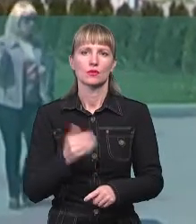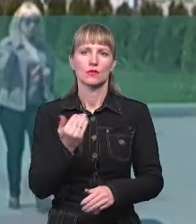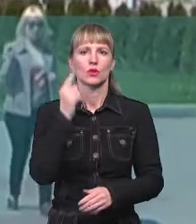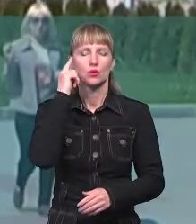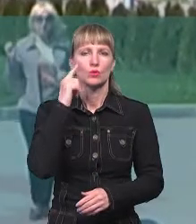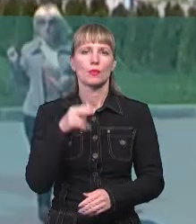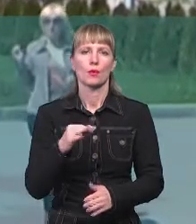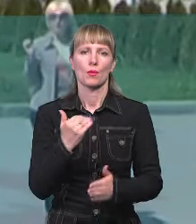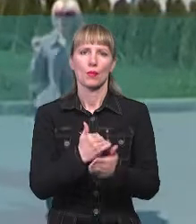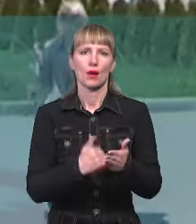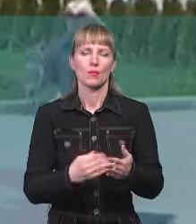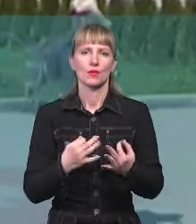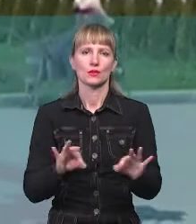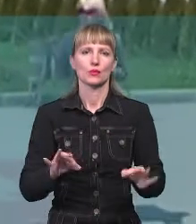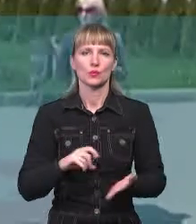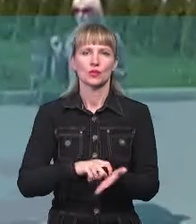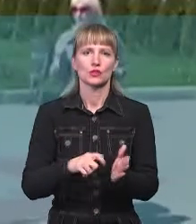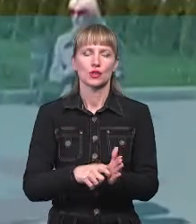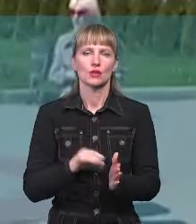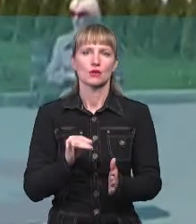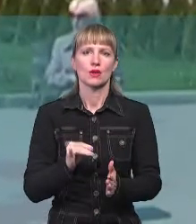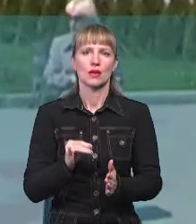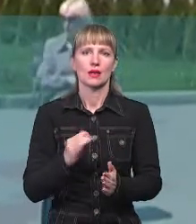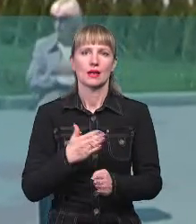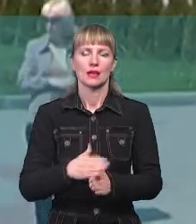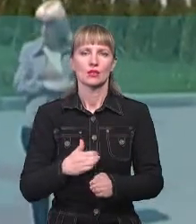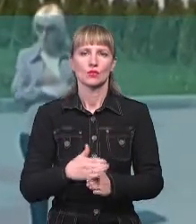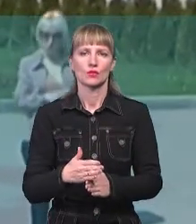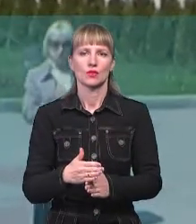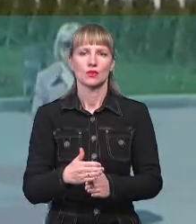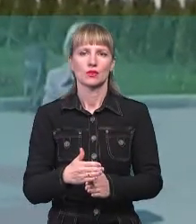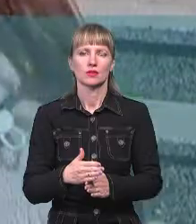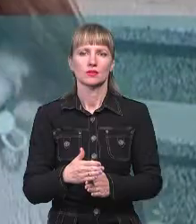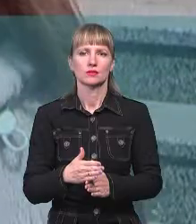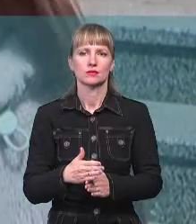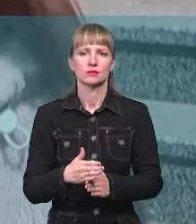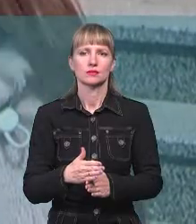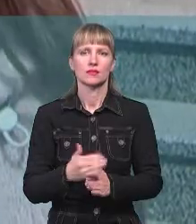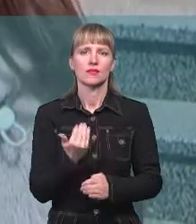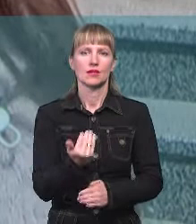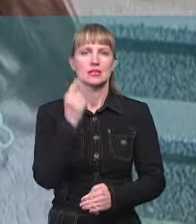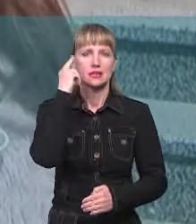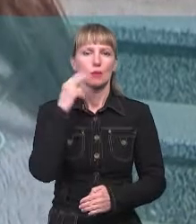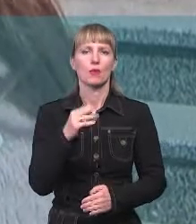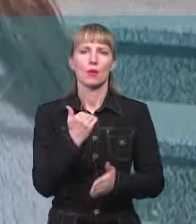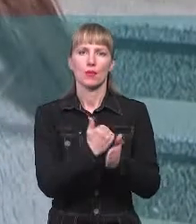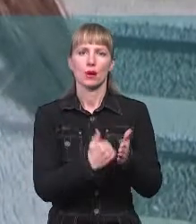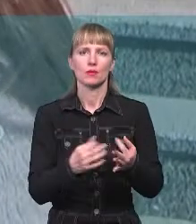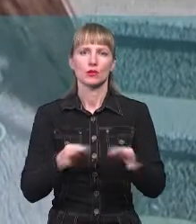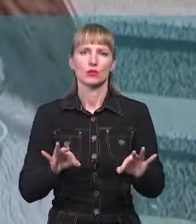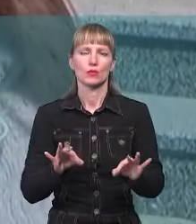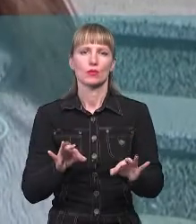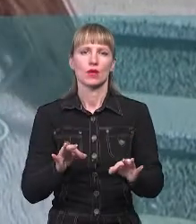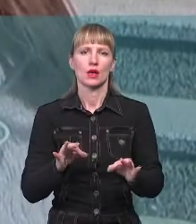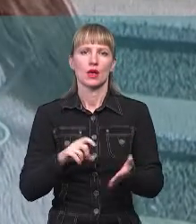програми «Доступне житло» та «Пільгове молодіжне кредитування» від Держмолодьжитла? Ні, не чув. Чи знаєте ви про програми «Доступне житло» та